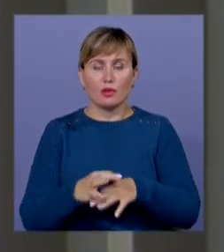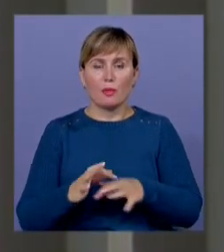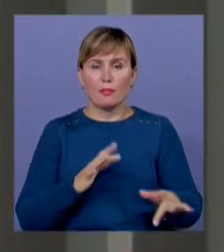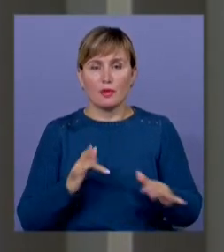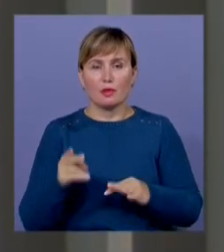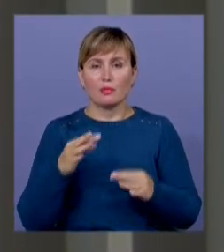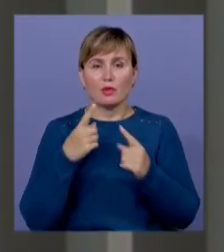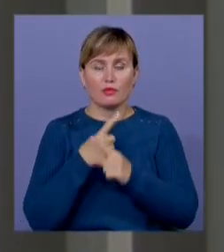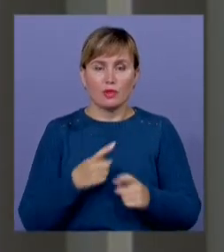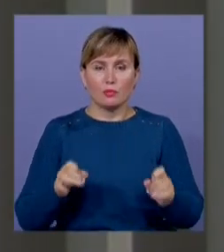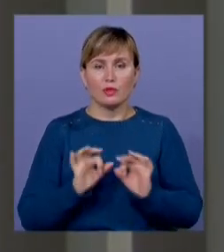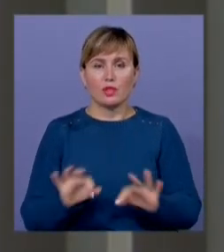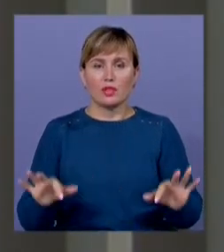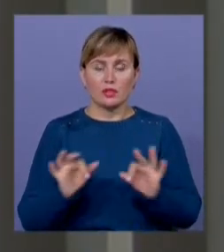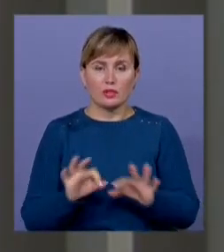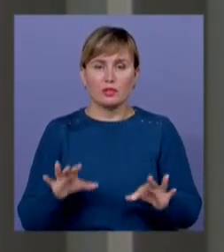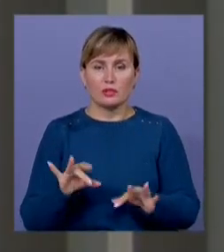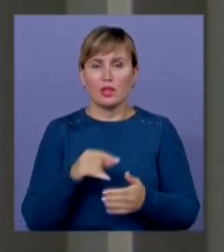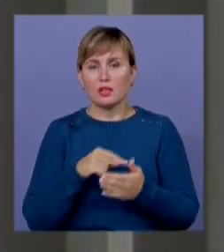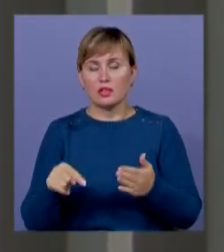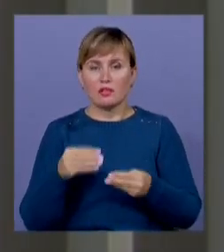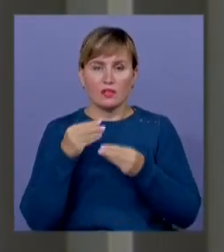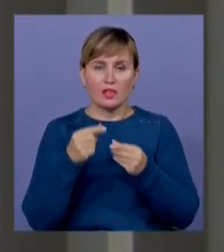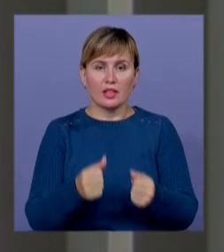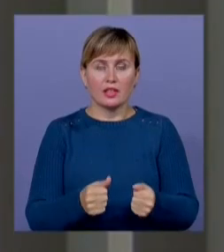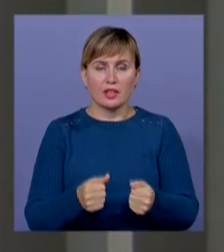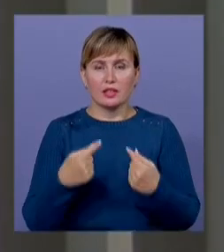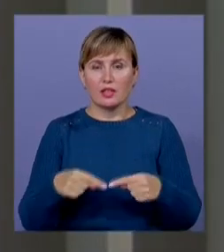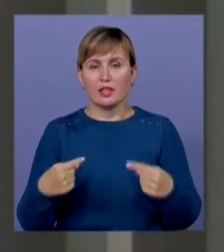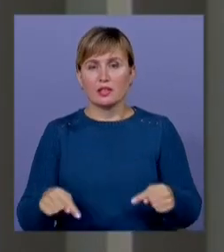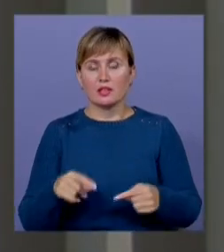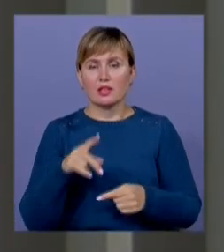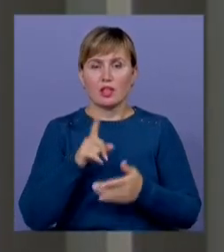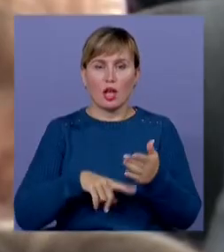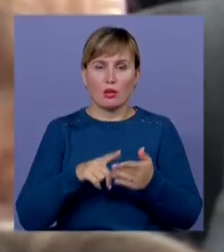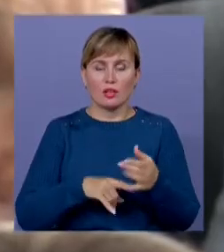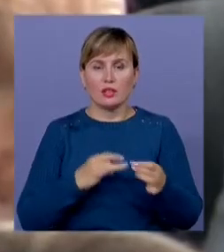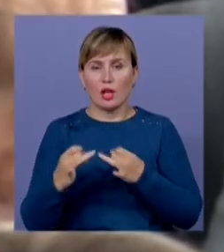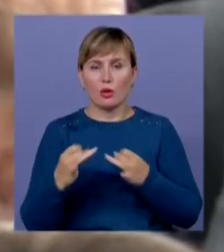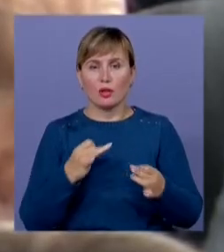мероприятия по информационному разъяснению отрицательного влияния деструктивных религиозных идеологий.